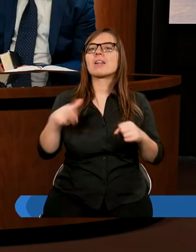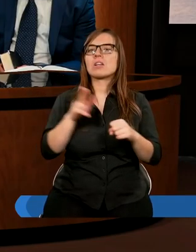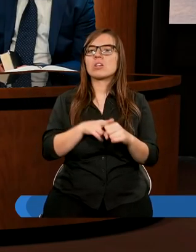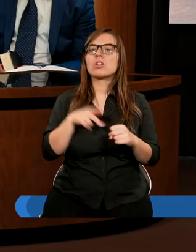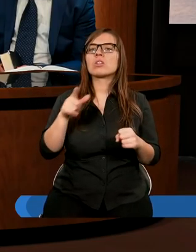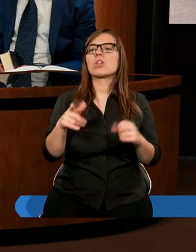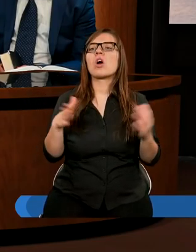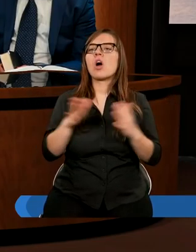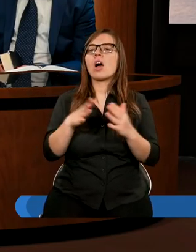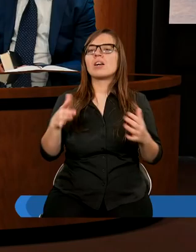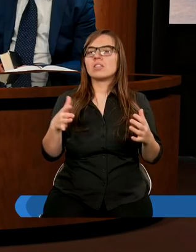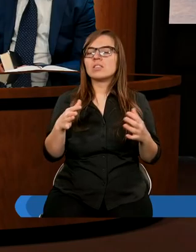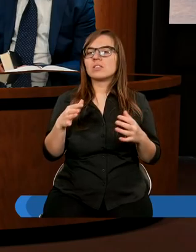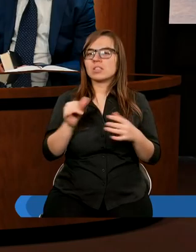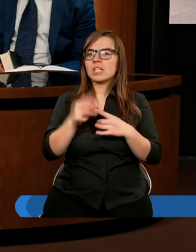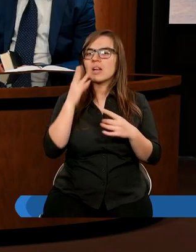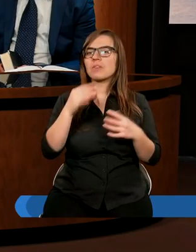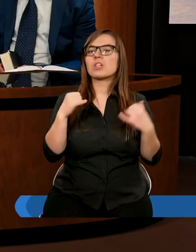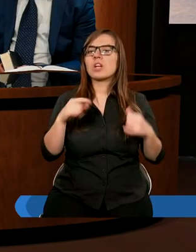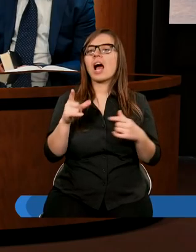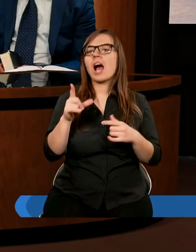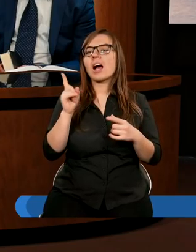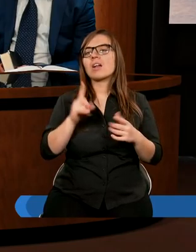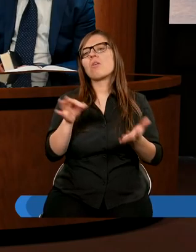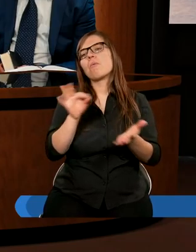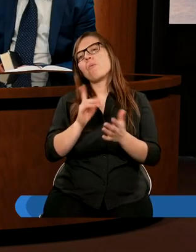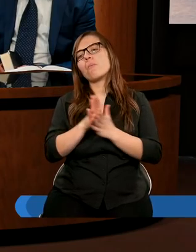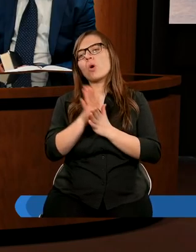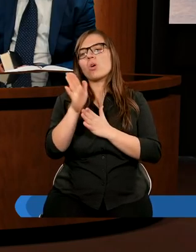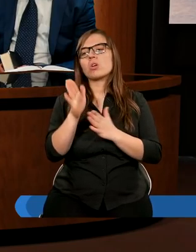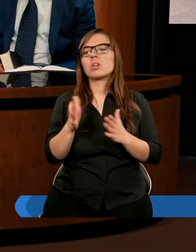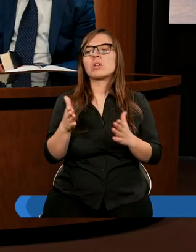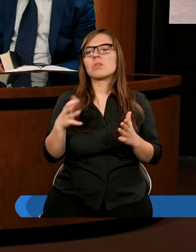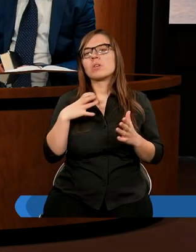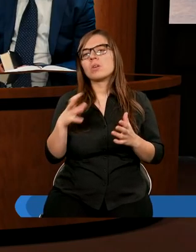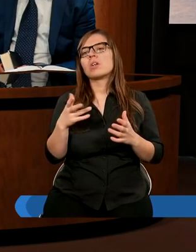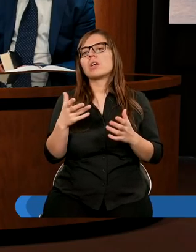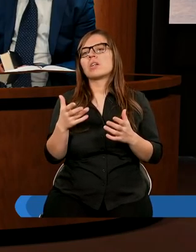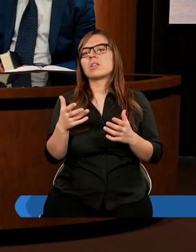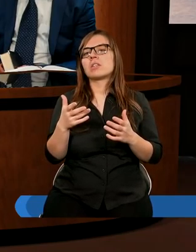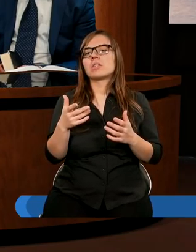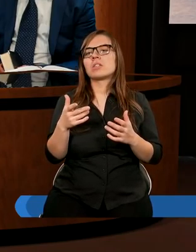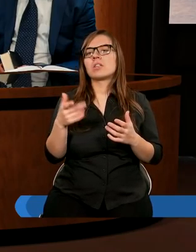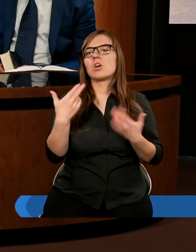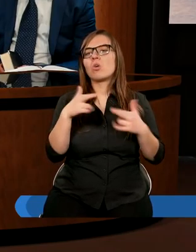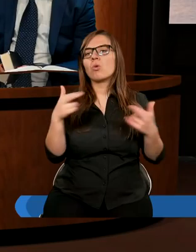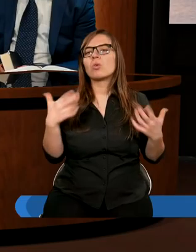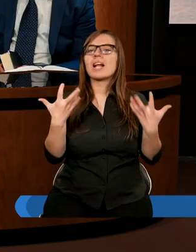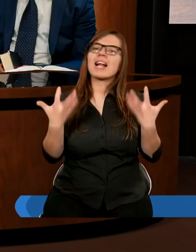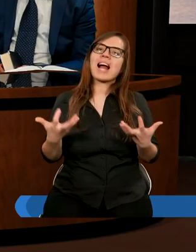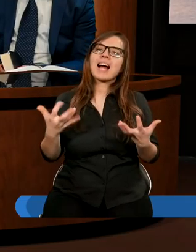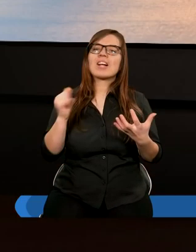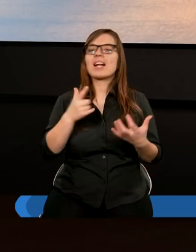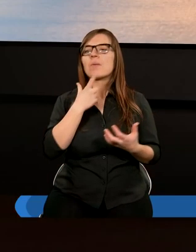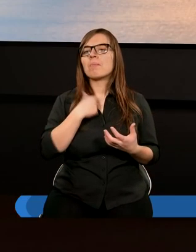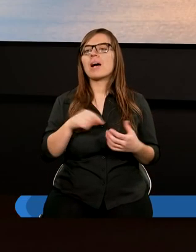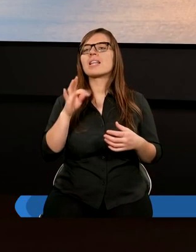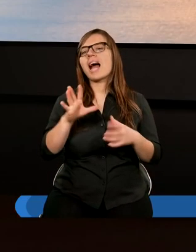który albo staje się silny, albo jesteśmy po prostu podatni na powiewy różnego rodzaju zachcianek i pragnień.